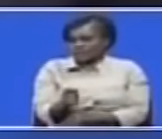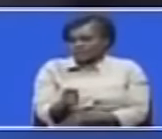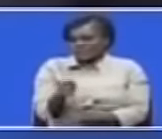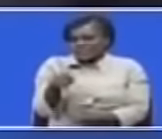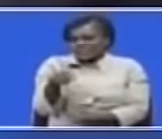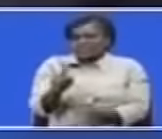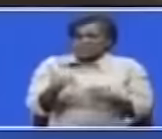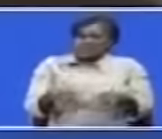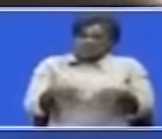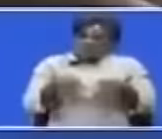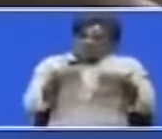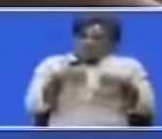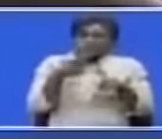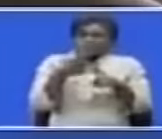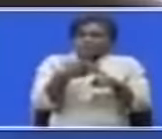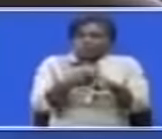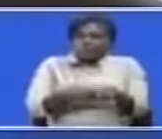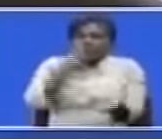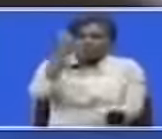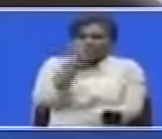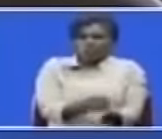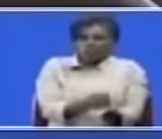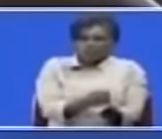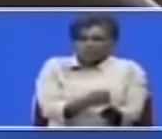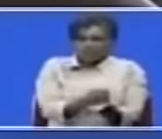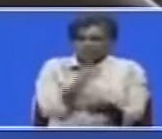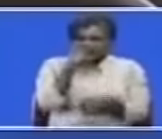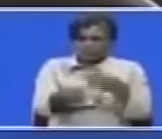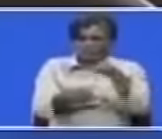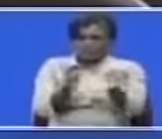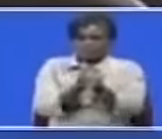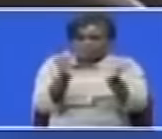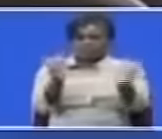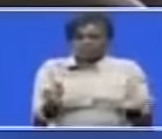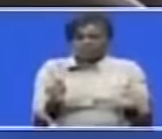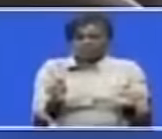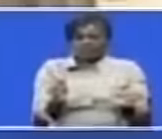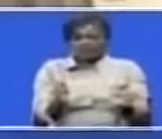kwamba wanasubiri mwelekeo kutoka afisi za mkurugenzi wa mashtaka ya umma.